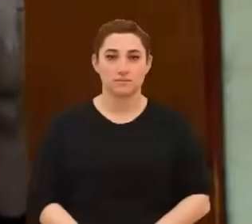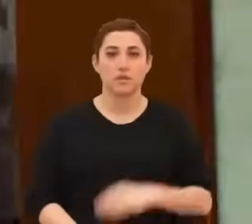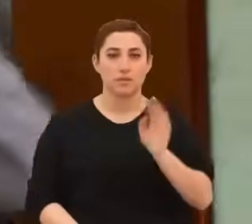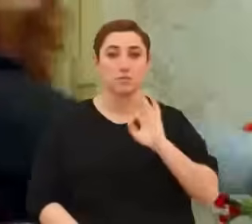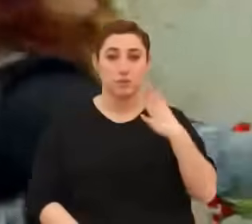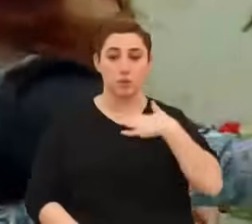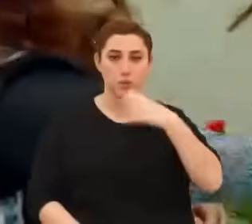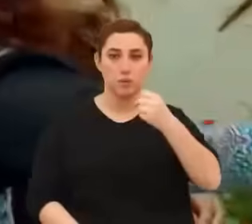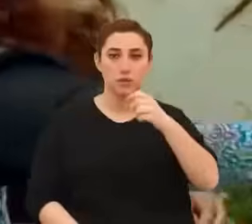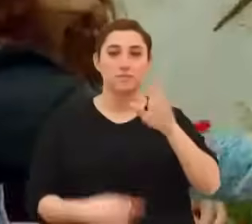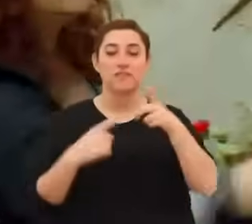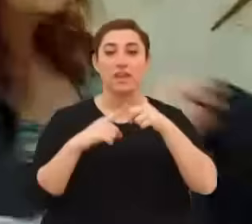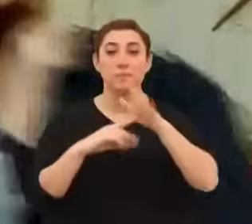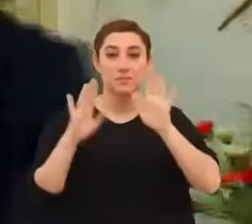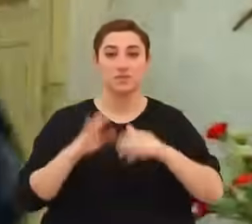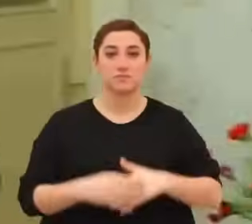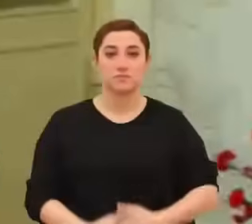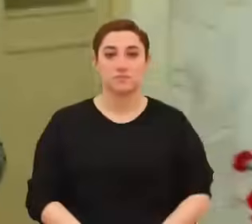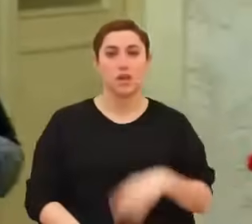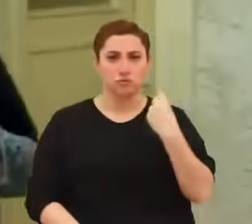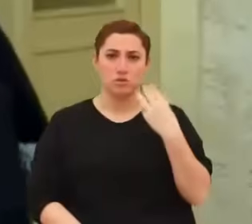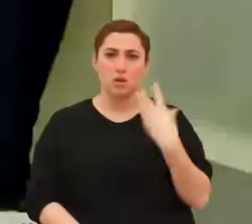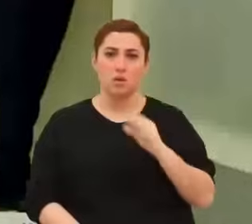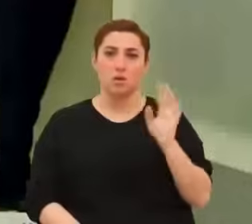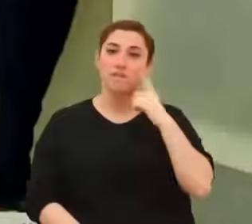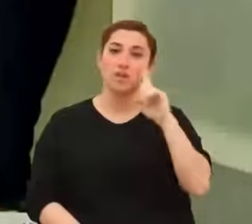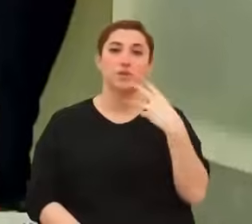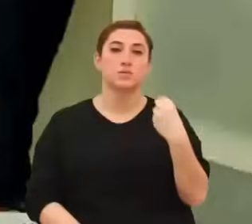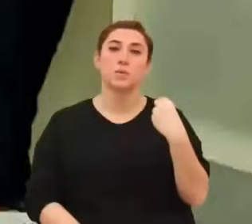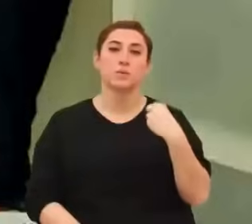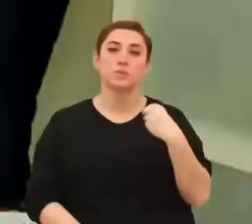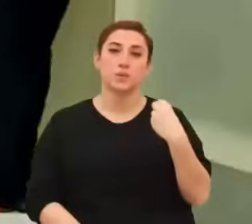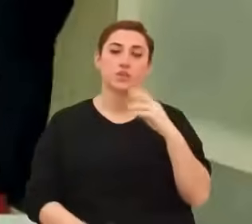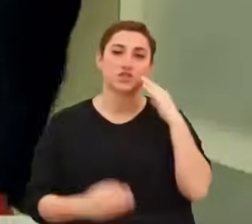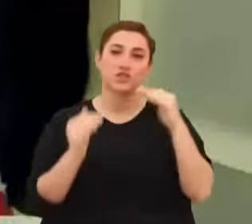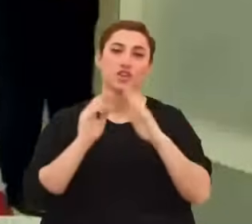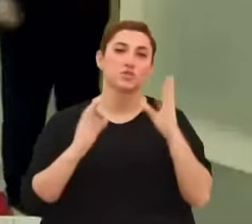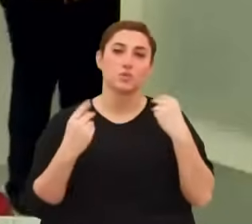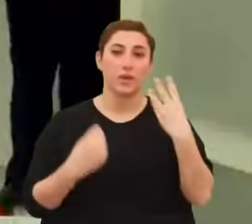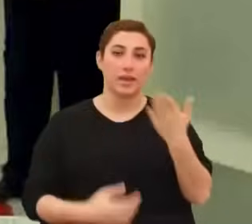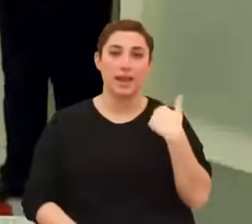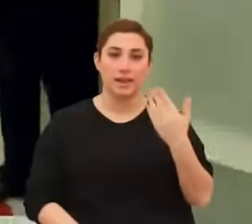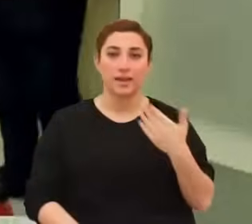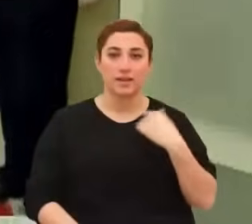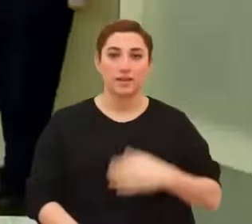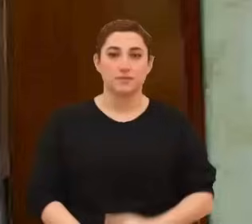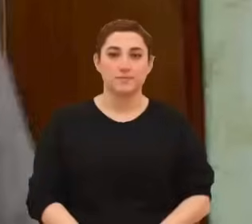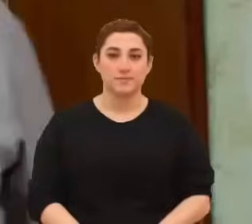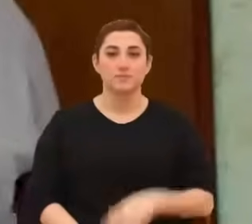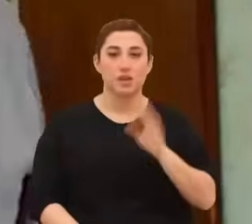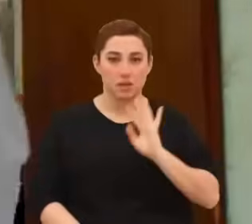Tamam ya. Dur tutayım onu ben. Fevbi'cim. Ceket. Gayet güzel oluyor. Çok güzel. Vallahi çok. Çok yakıştı. Çok gel. Bak ceketini